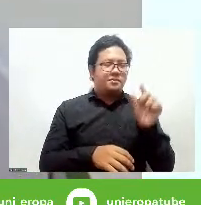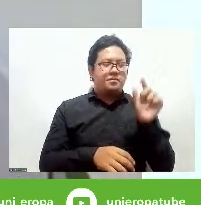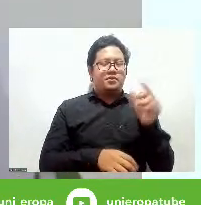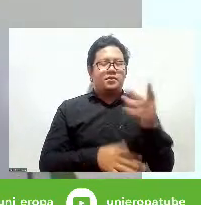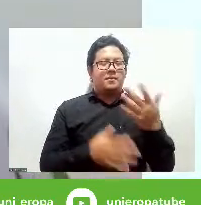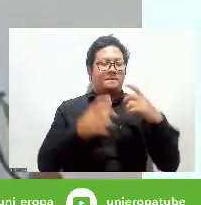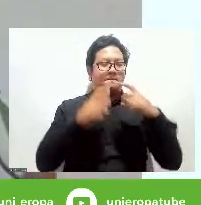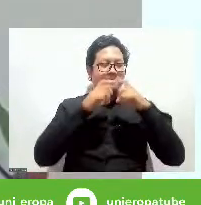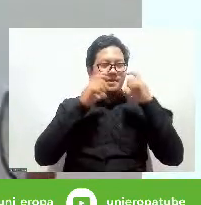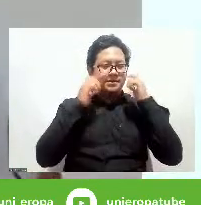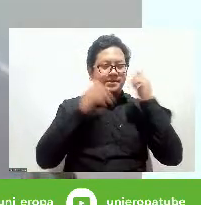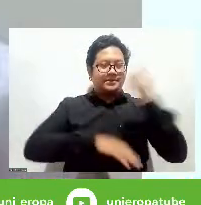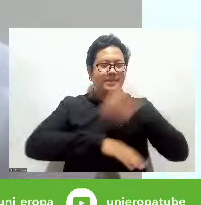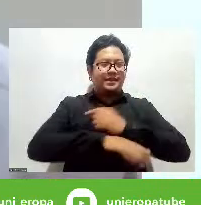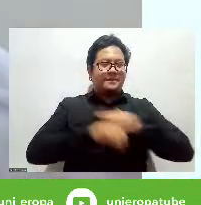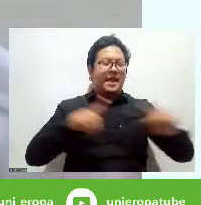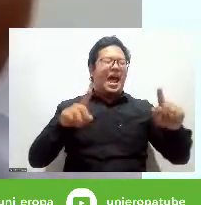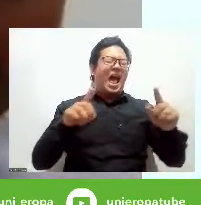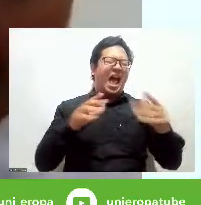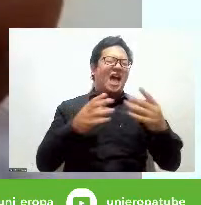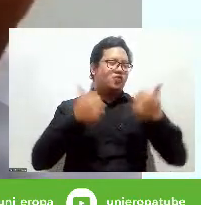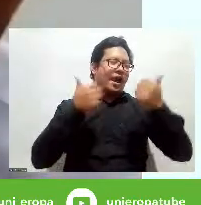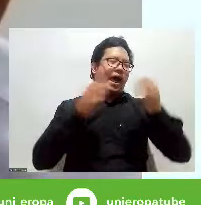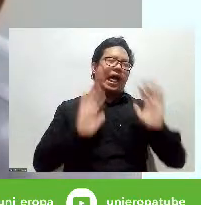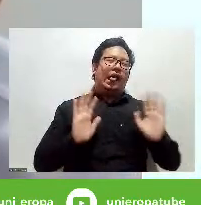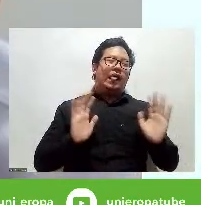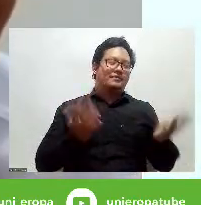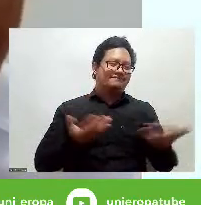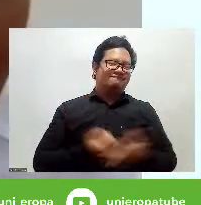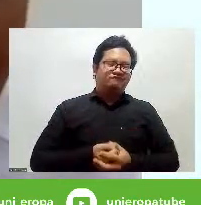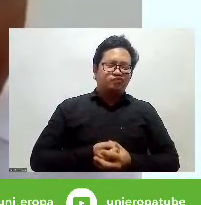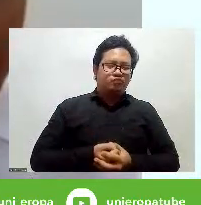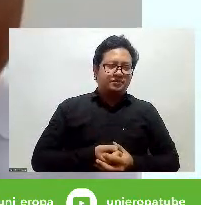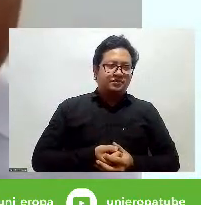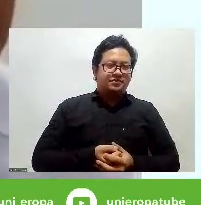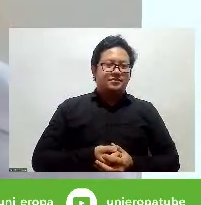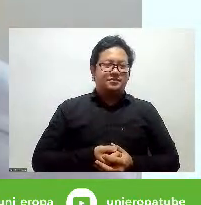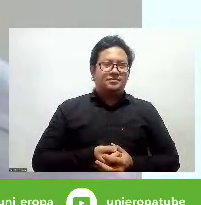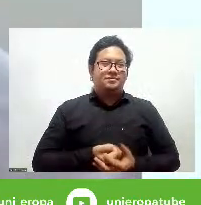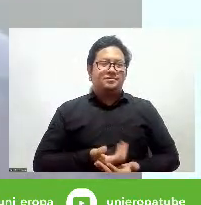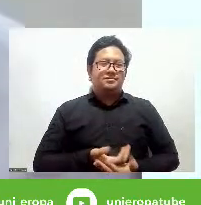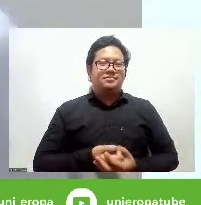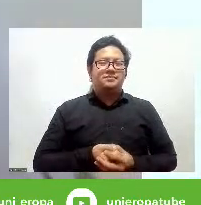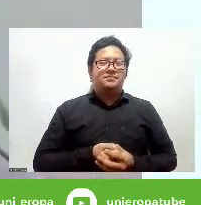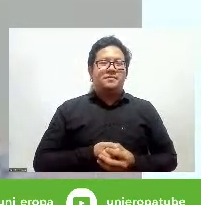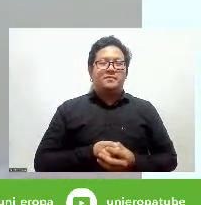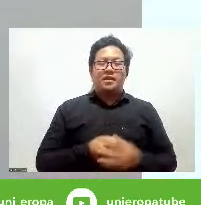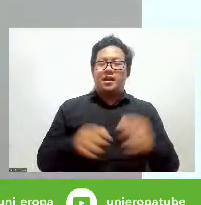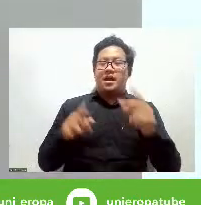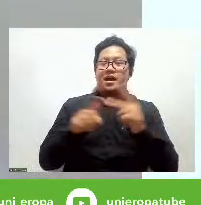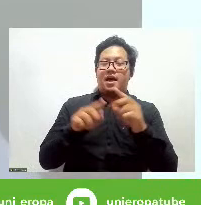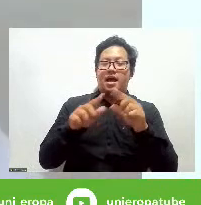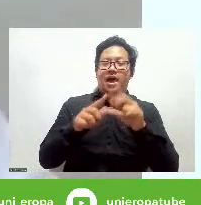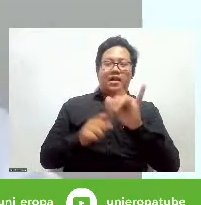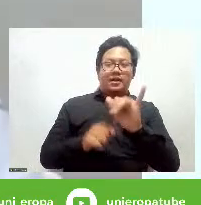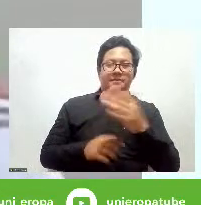dapat juara Siap Pak Pak Hari Kesehatan tergantung enak